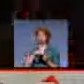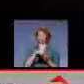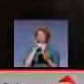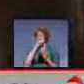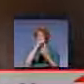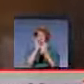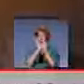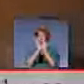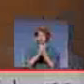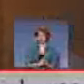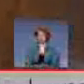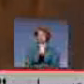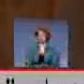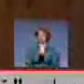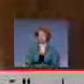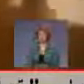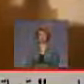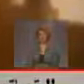تتوه